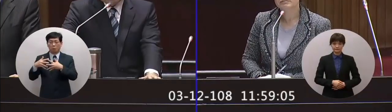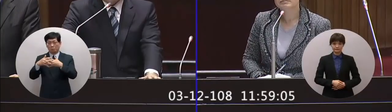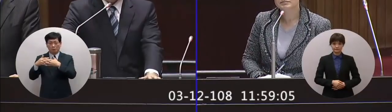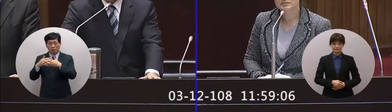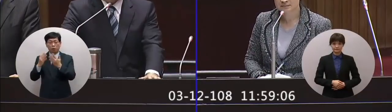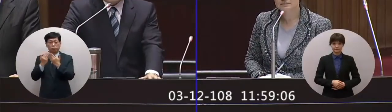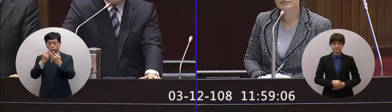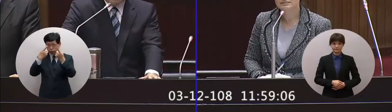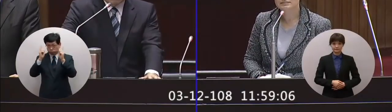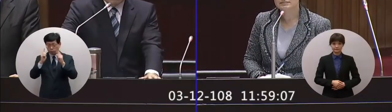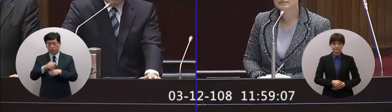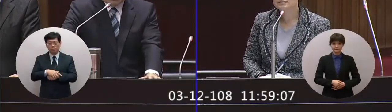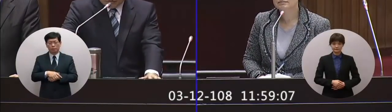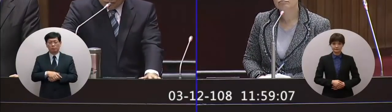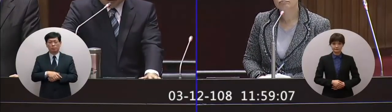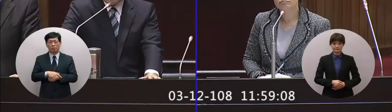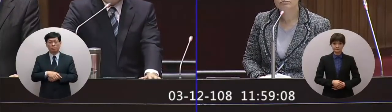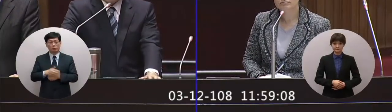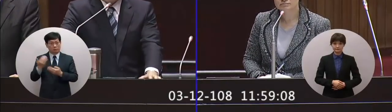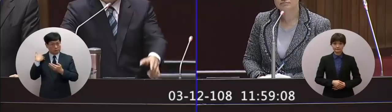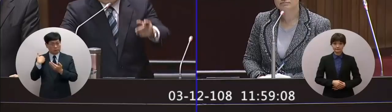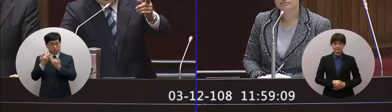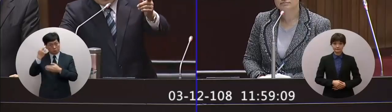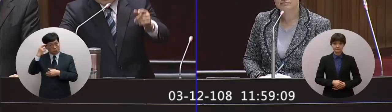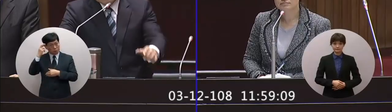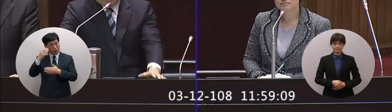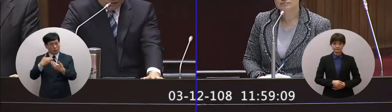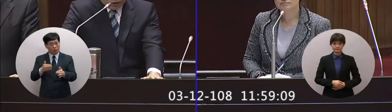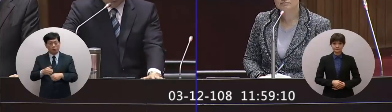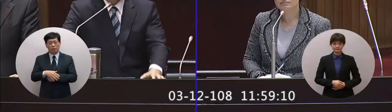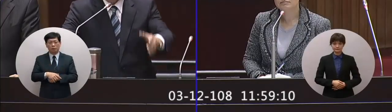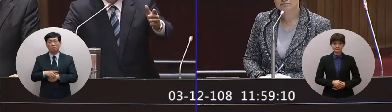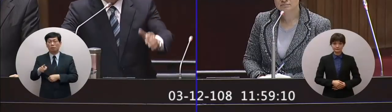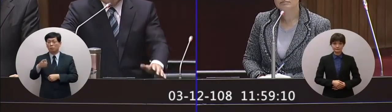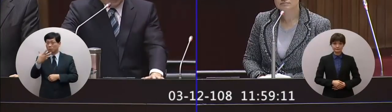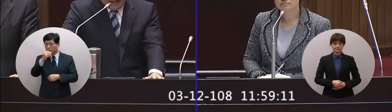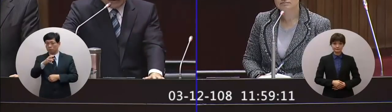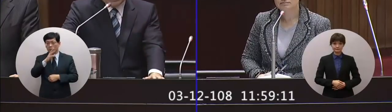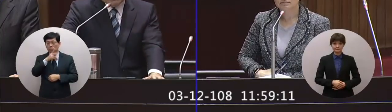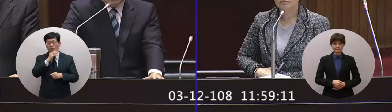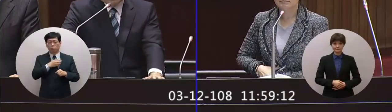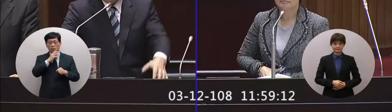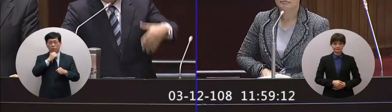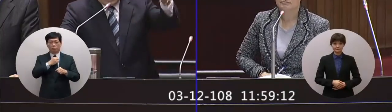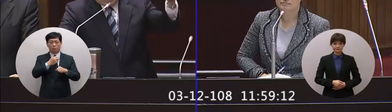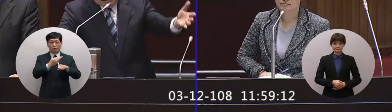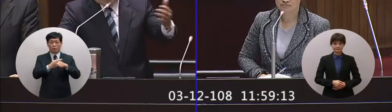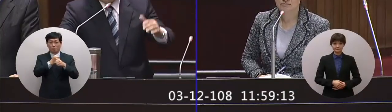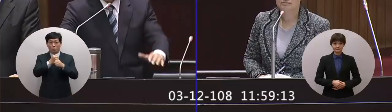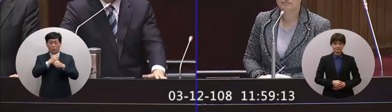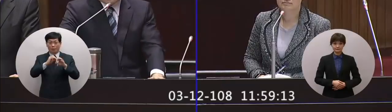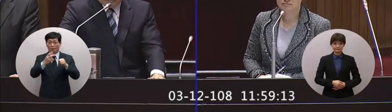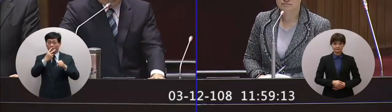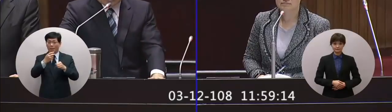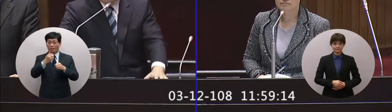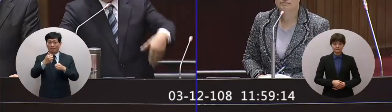国读大学的时候，读博士班的时候，她的同学是罗马尼亚人，嫁个德